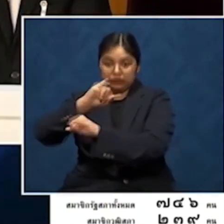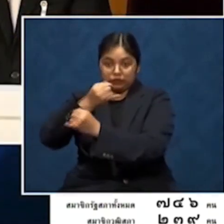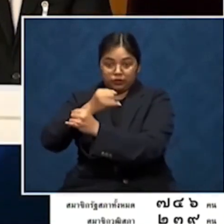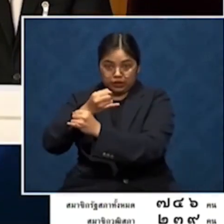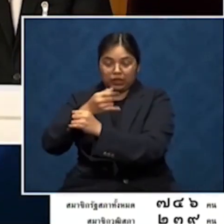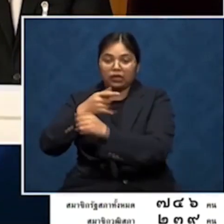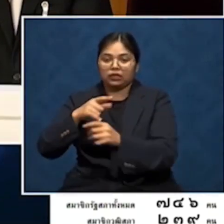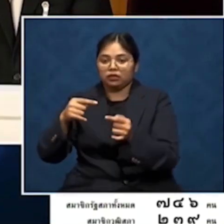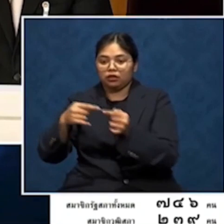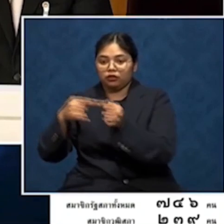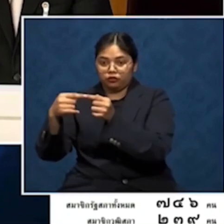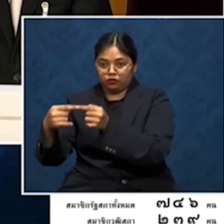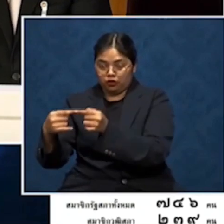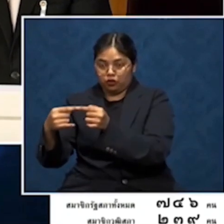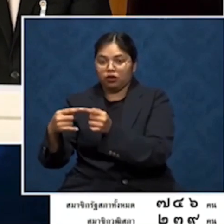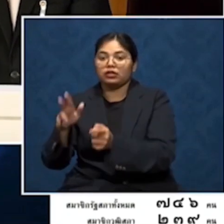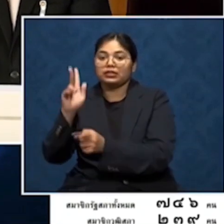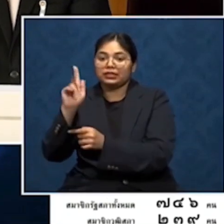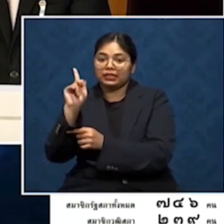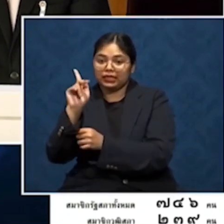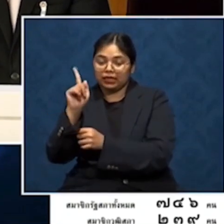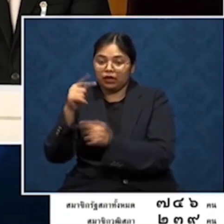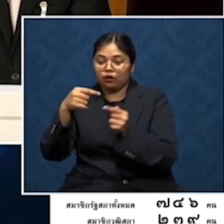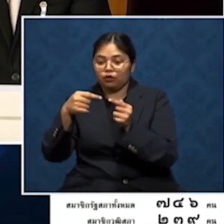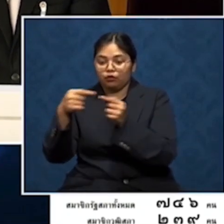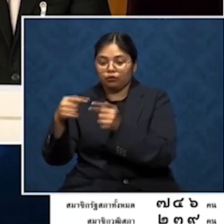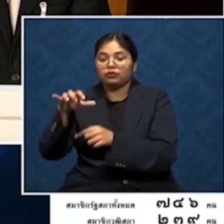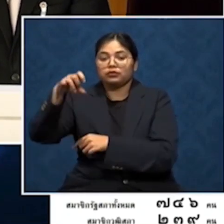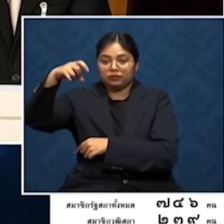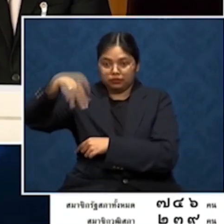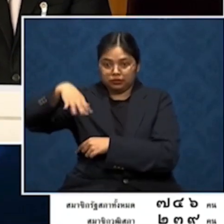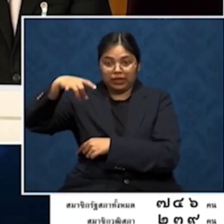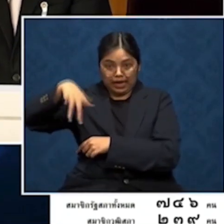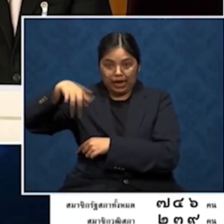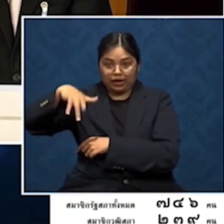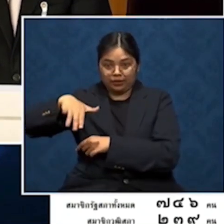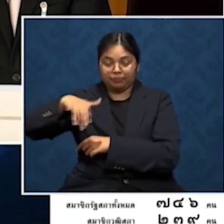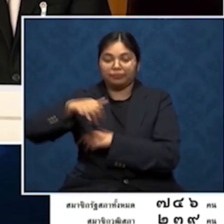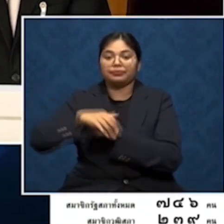ต่อสายสีเขียว ไปยังสถานิสยามสะแวร